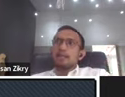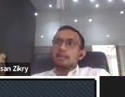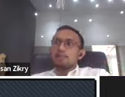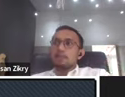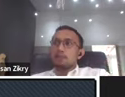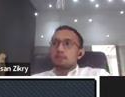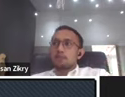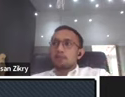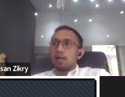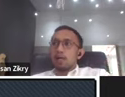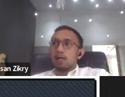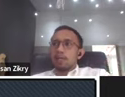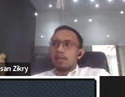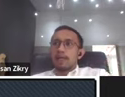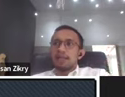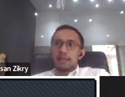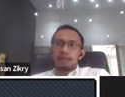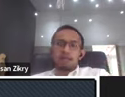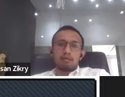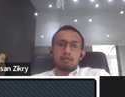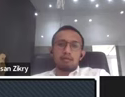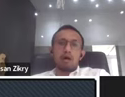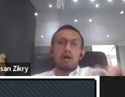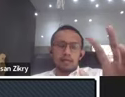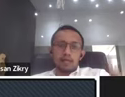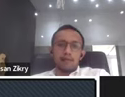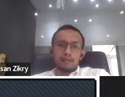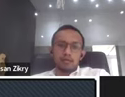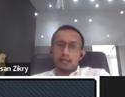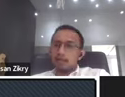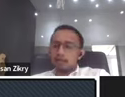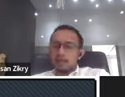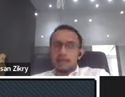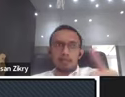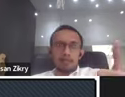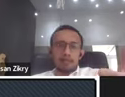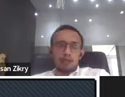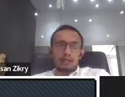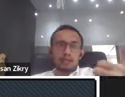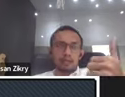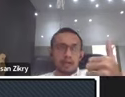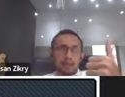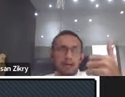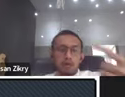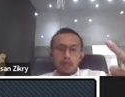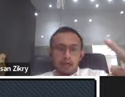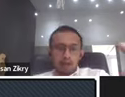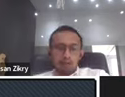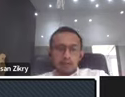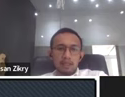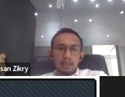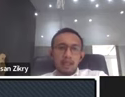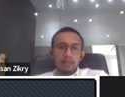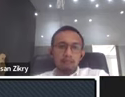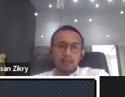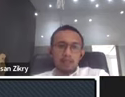Kenapa ini jadi penting untuk kita perhatikan? Oh, dan tambahan satu lagi, ini yang ketiga, selain dari konteks atau tangkap tangan, dua jangka